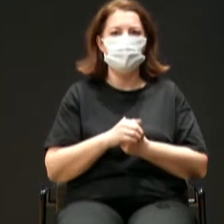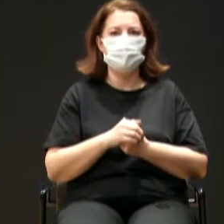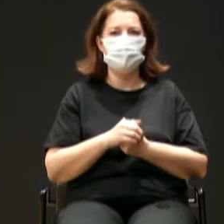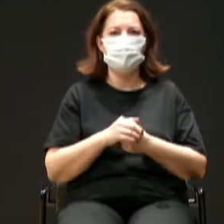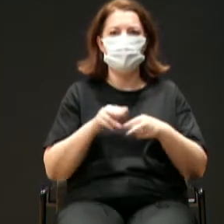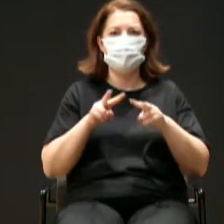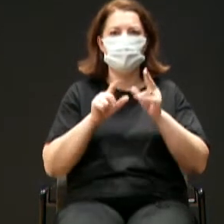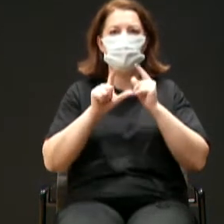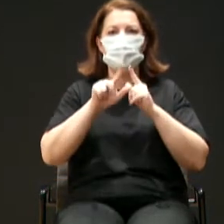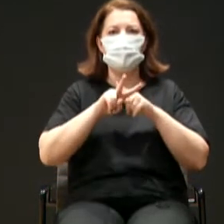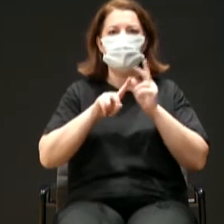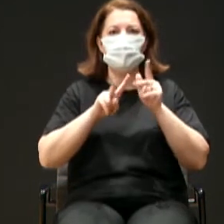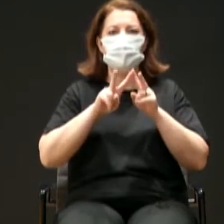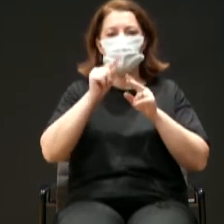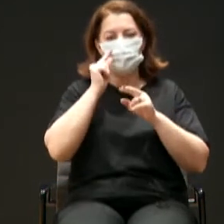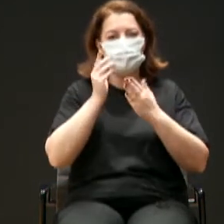Mülayim Bey, buyurun.